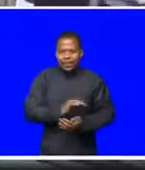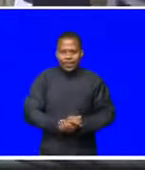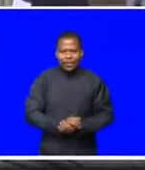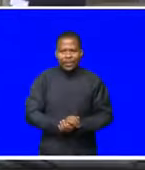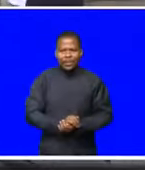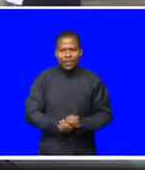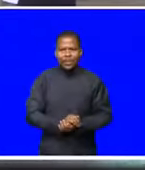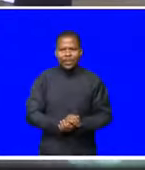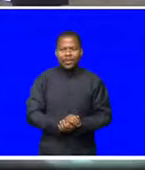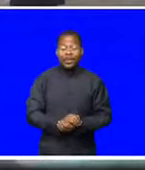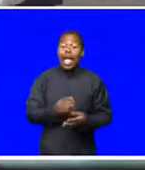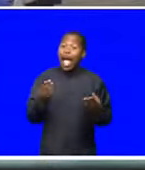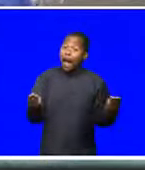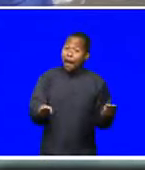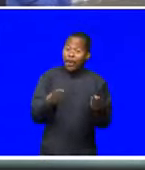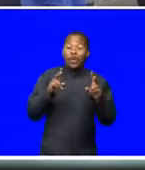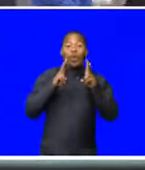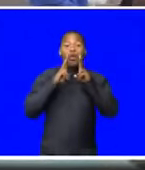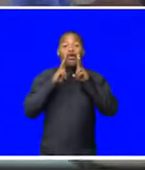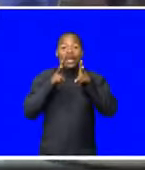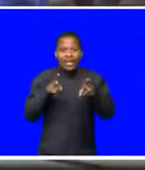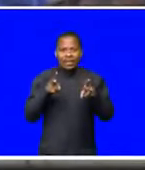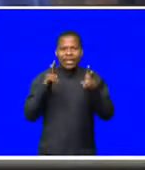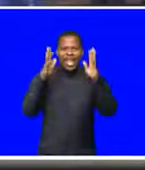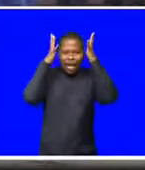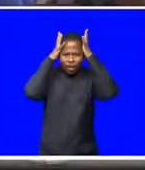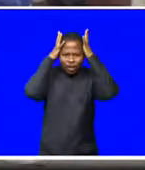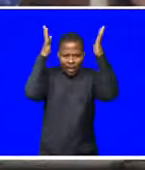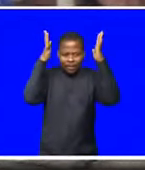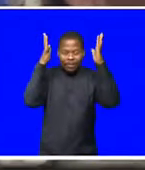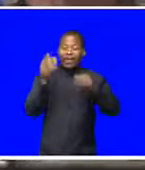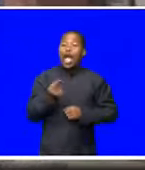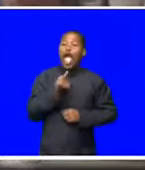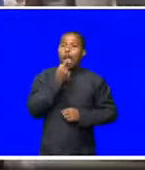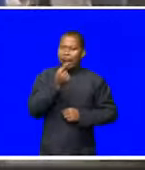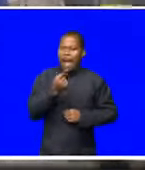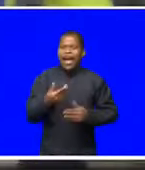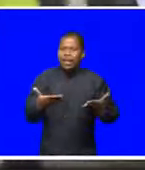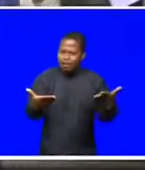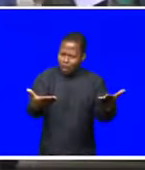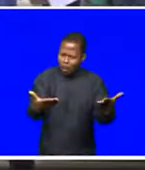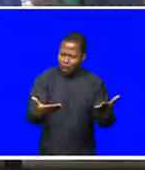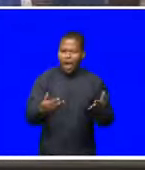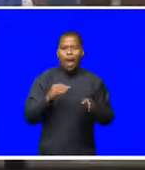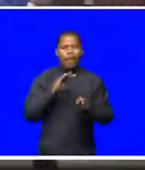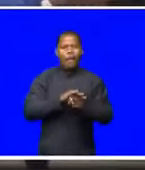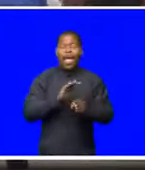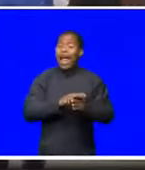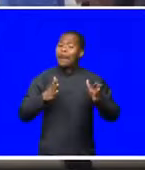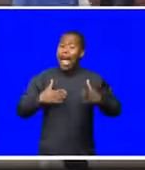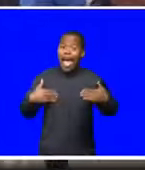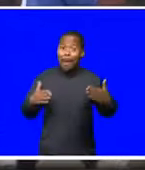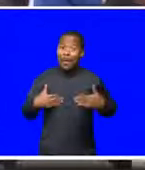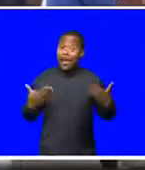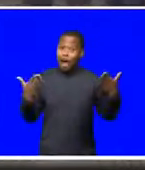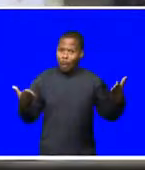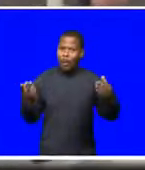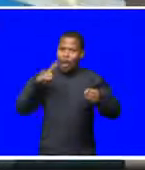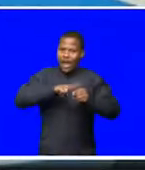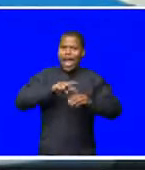kulungiswa. Ngathi ke tvakashile bethu lapha eVene kuma-holiday liphasika titsi tikuthokotele kwamukeleka ngetandla letithokomele tisese lapha